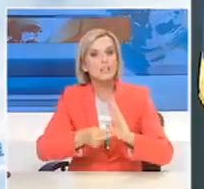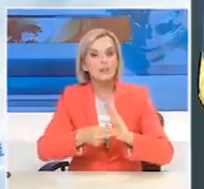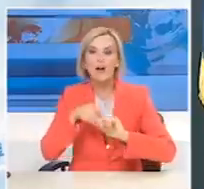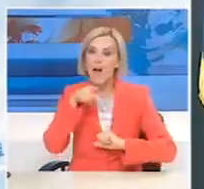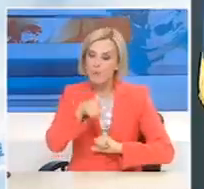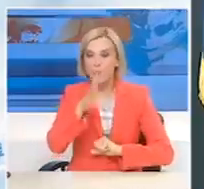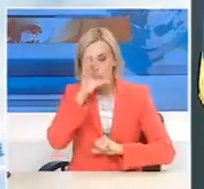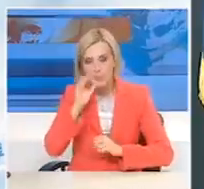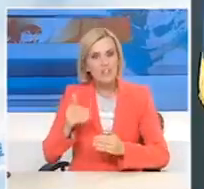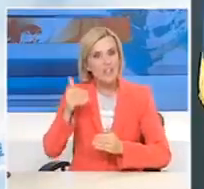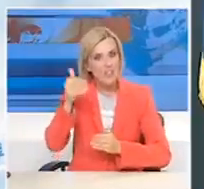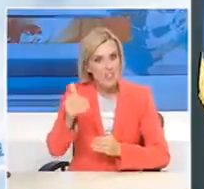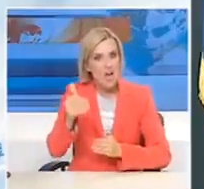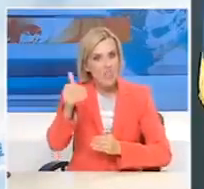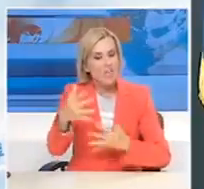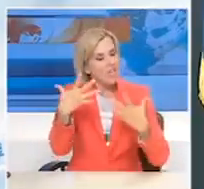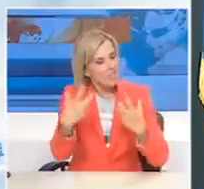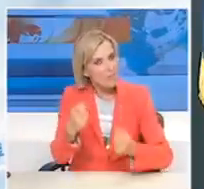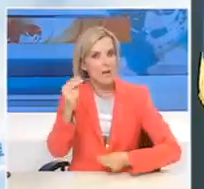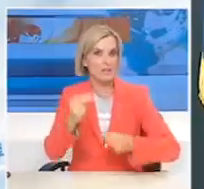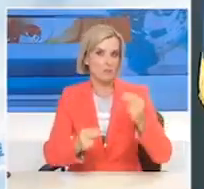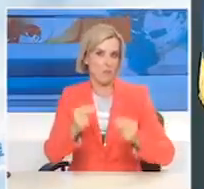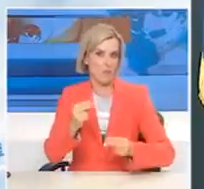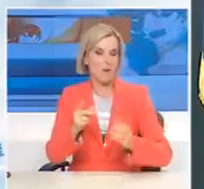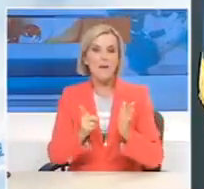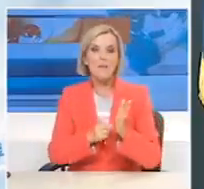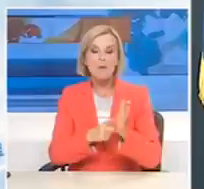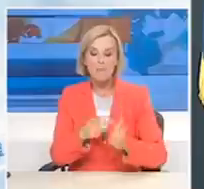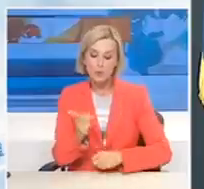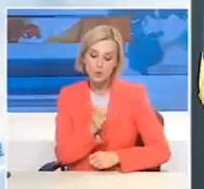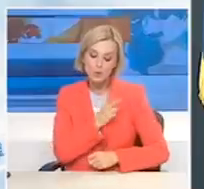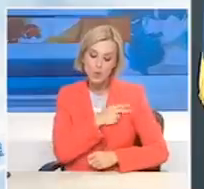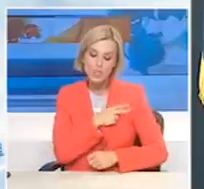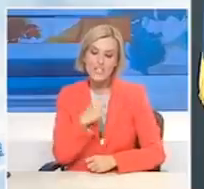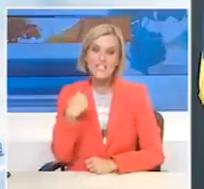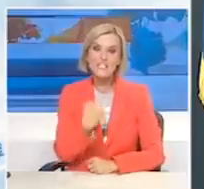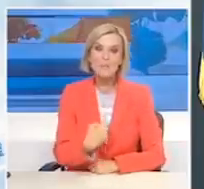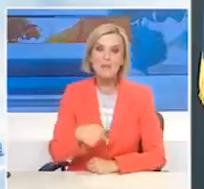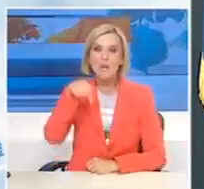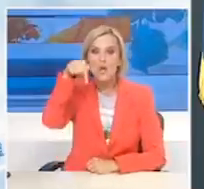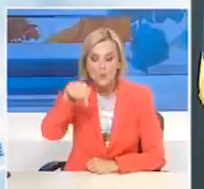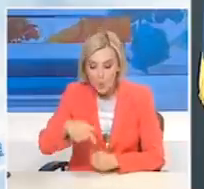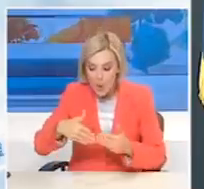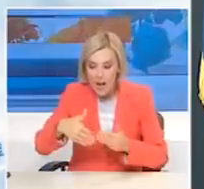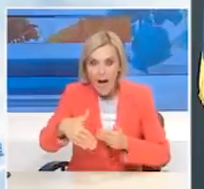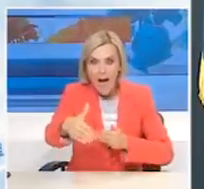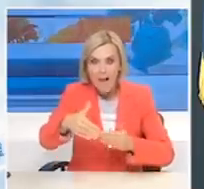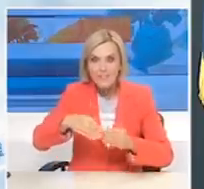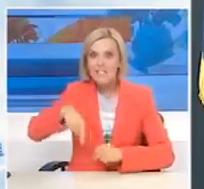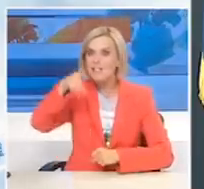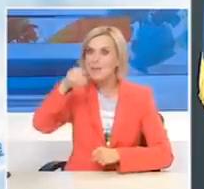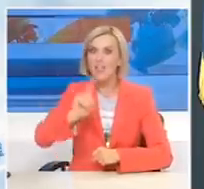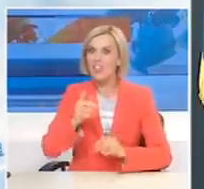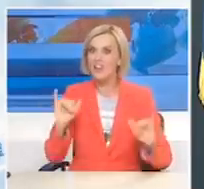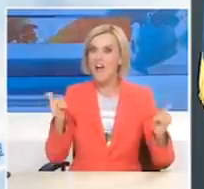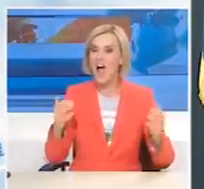τις προκλήσεις που θα αντιμετωπίσουμε, αν δεν συμπεριφερθούμε σωστά. Είναι κρίσιμο αυτή την περίοδο. Δεν μπορούμε να το πάρουμε στα